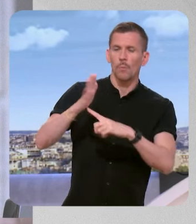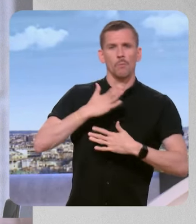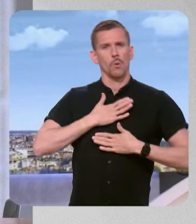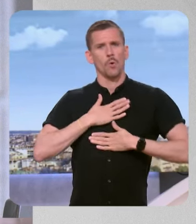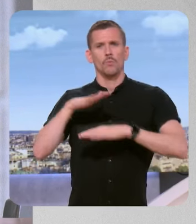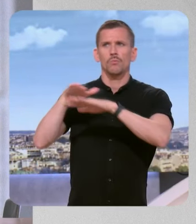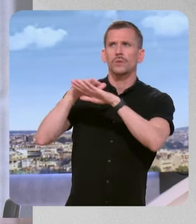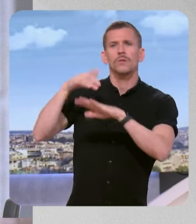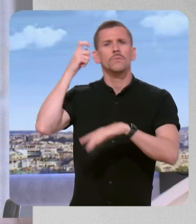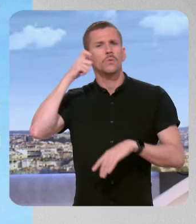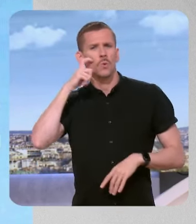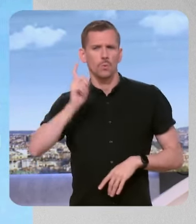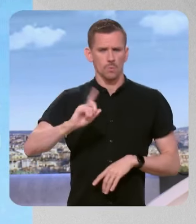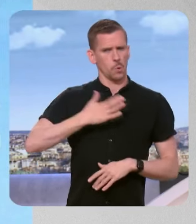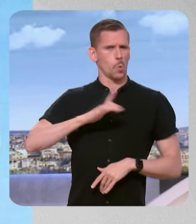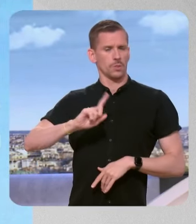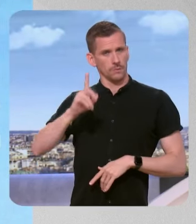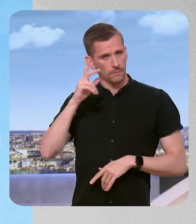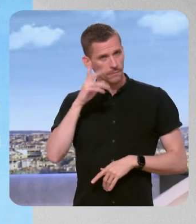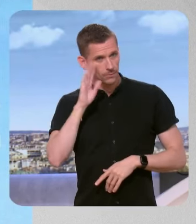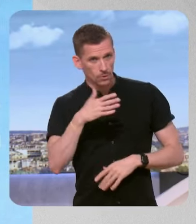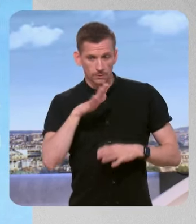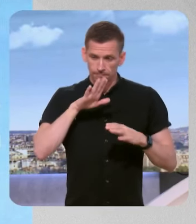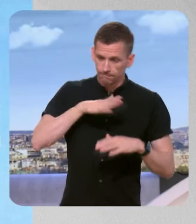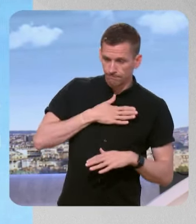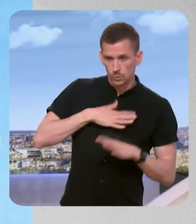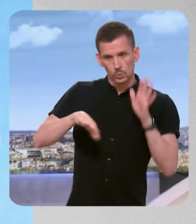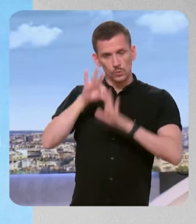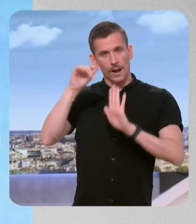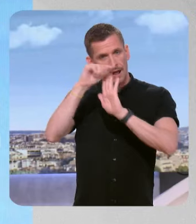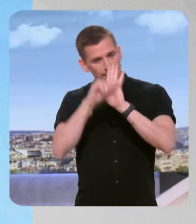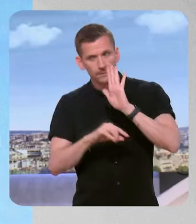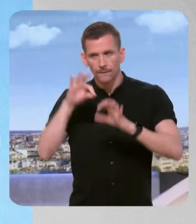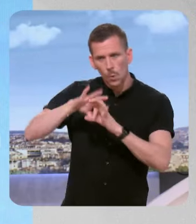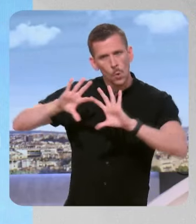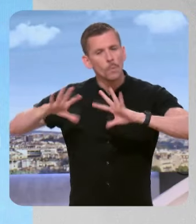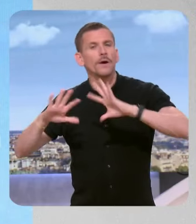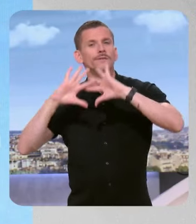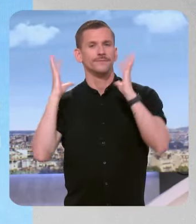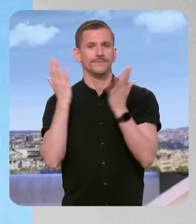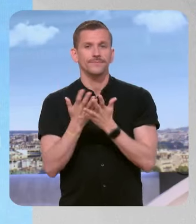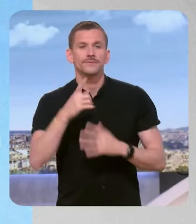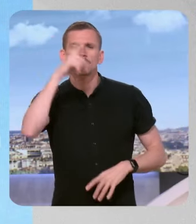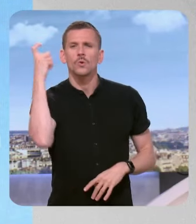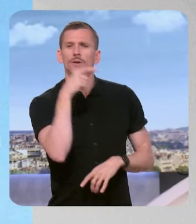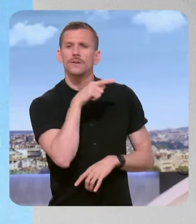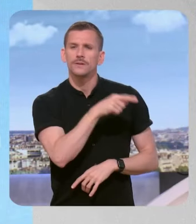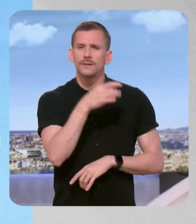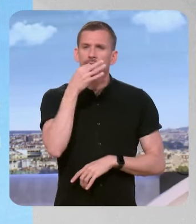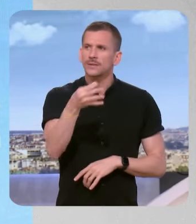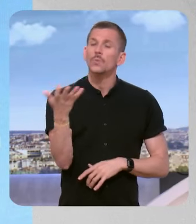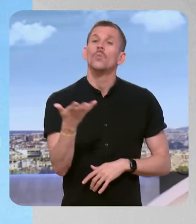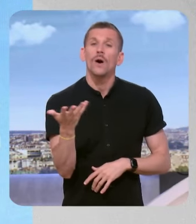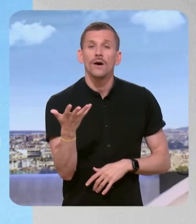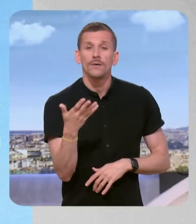Macron aillent voter et choisissent notre liste qui je le pense est beaucoup plus efficace ce qu'il dit c'est qu'en fait il a des amis sur